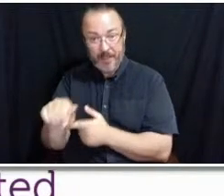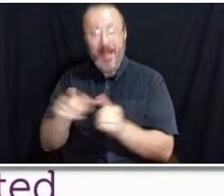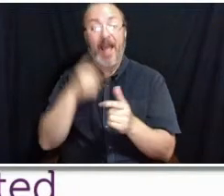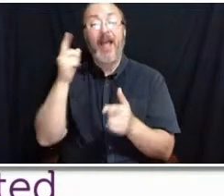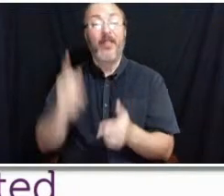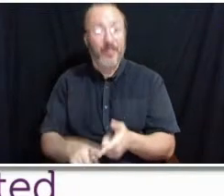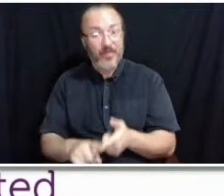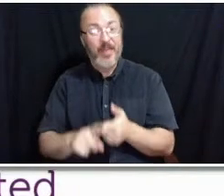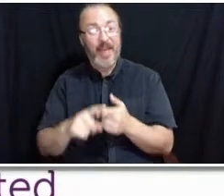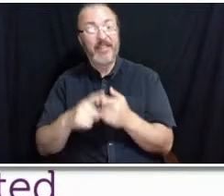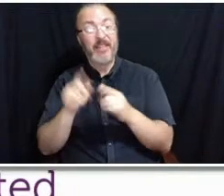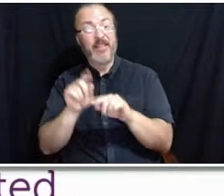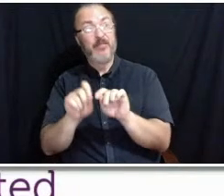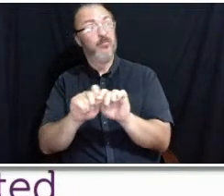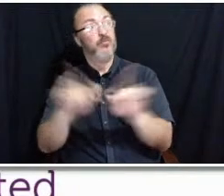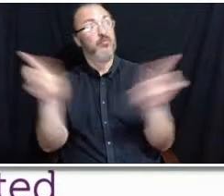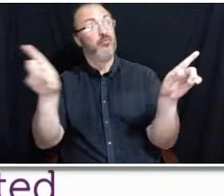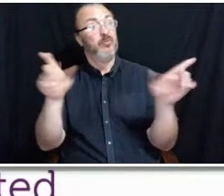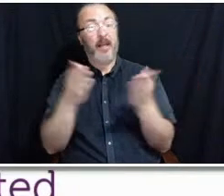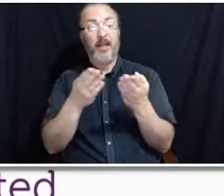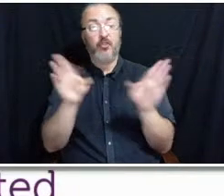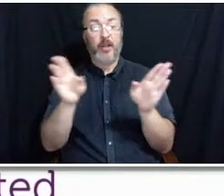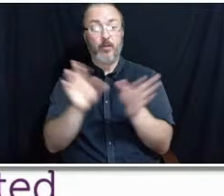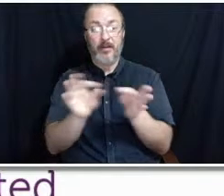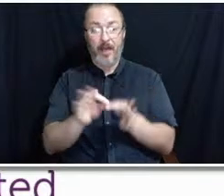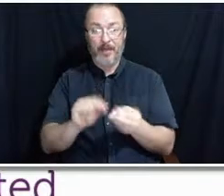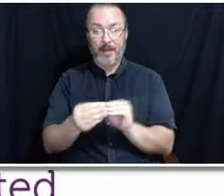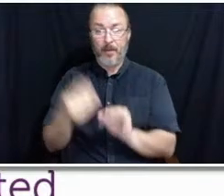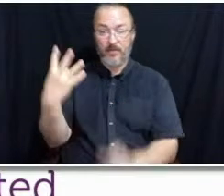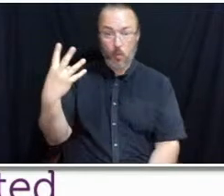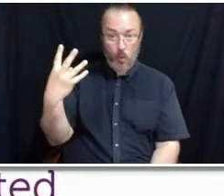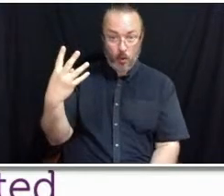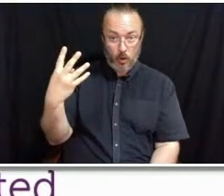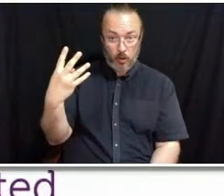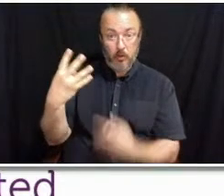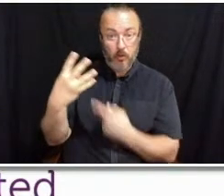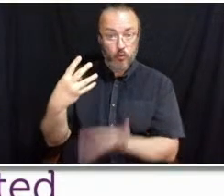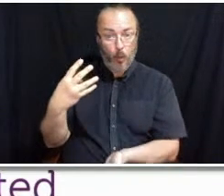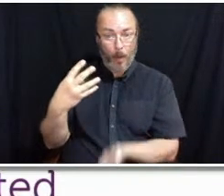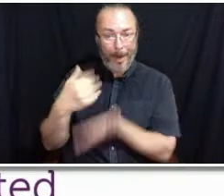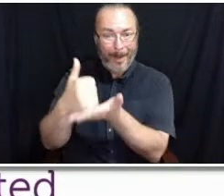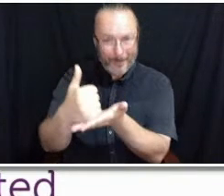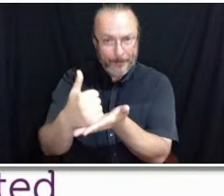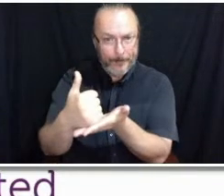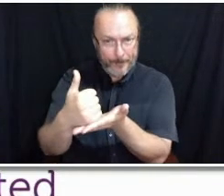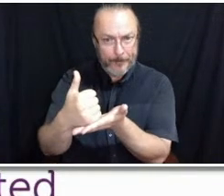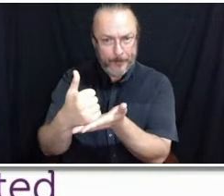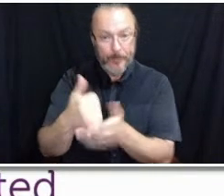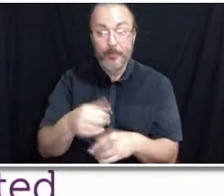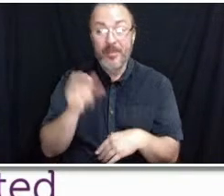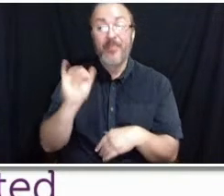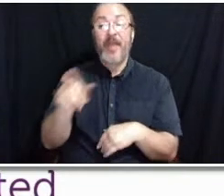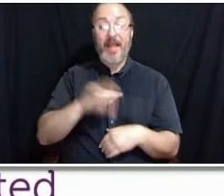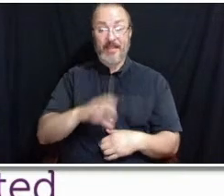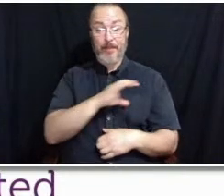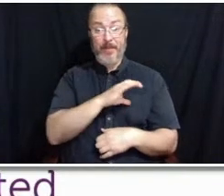son observation générale numéro 4 pour aider à interpréter ce droit à l'éducation inclusive, car le Comité s'est rendu compte